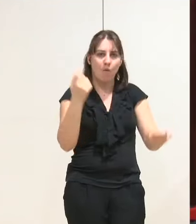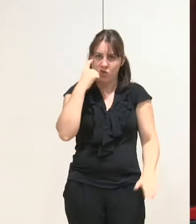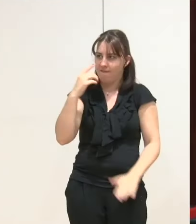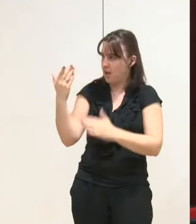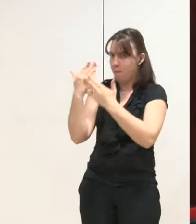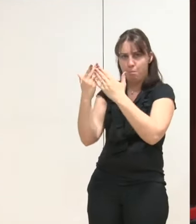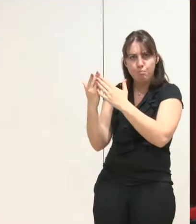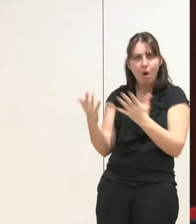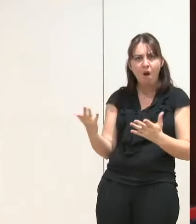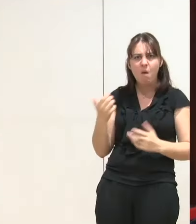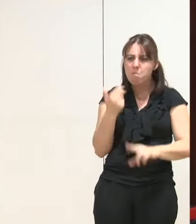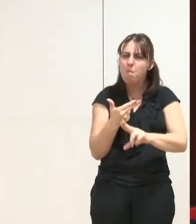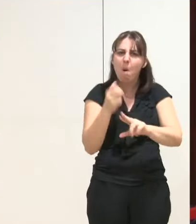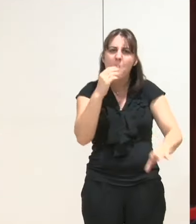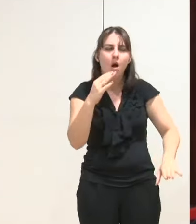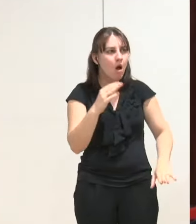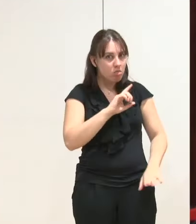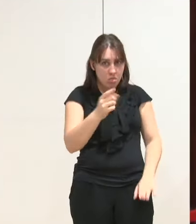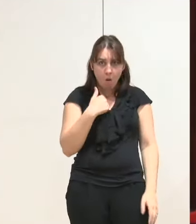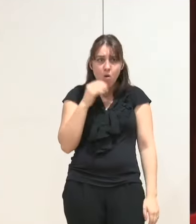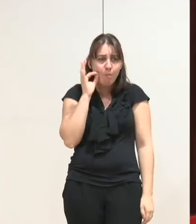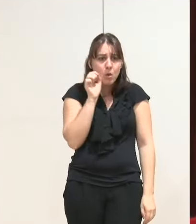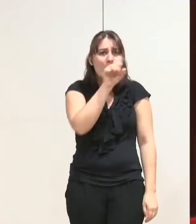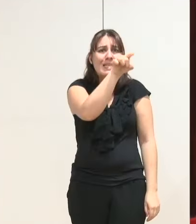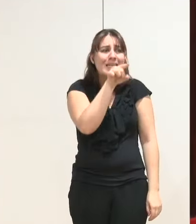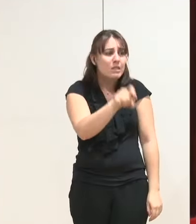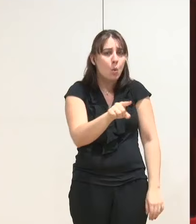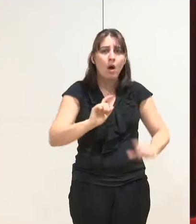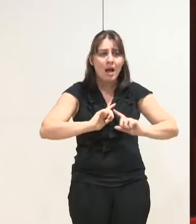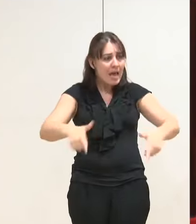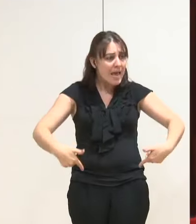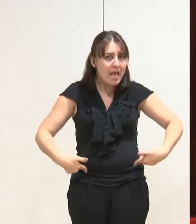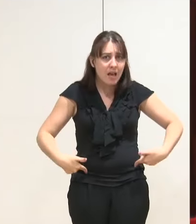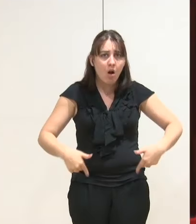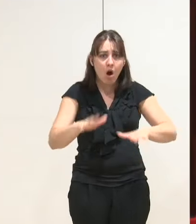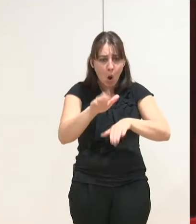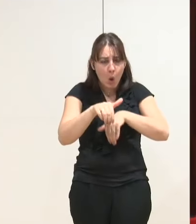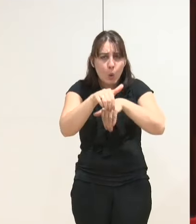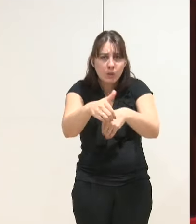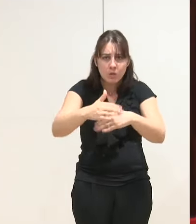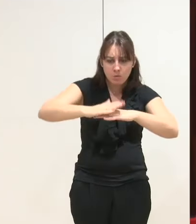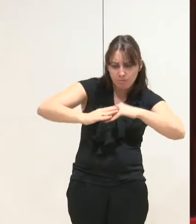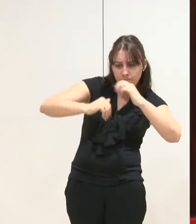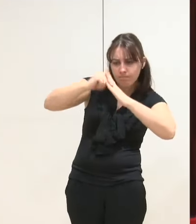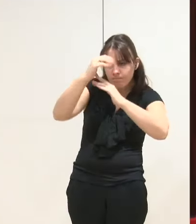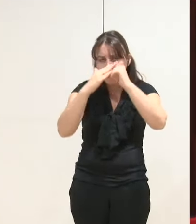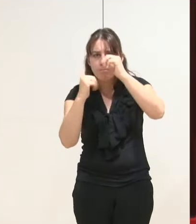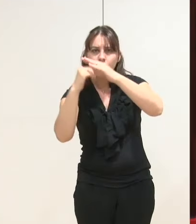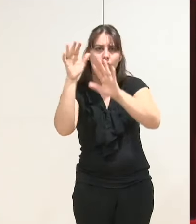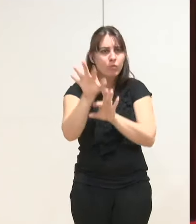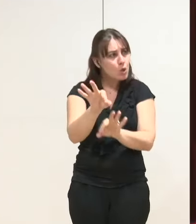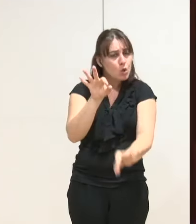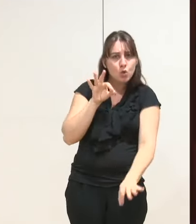passé je vous pose une question sur une école que vous continuez à à bâtir et je trouve qu'il y a un choix